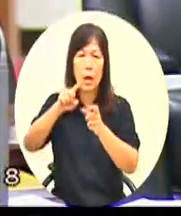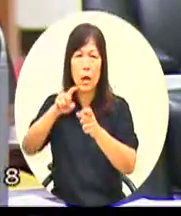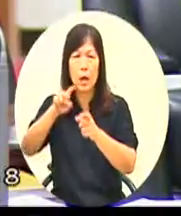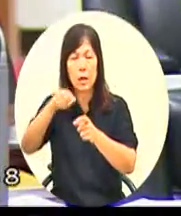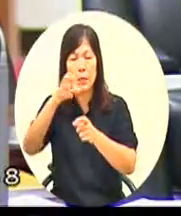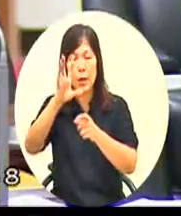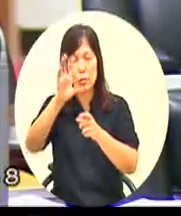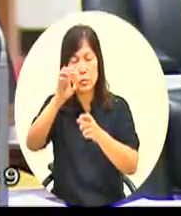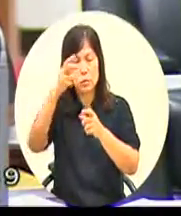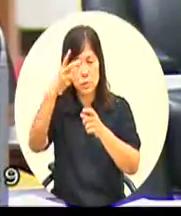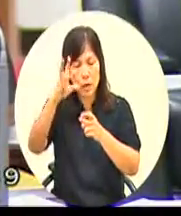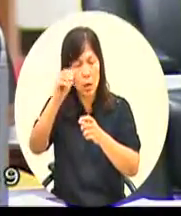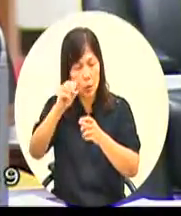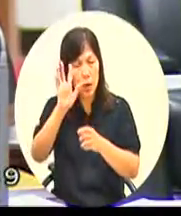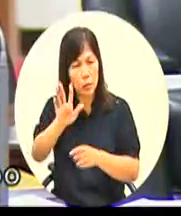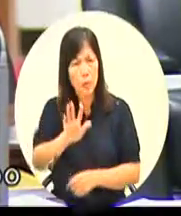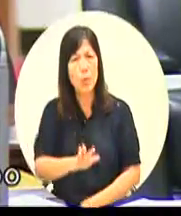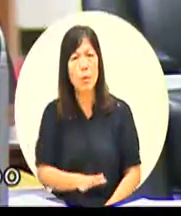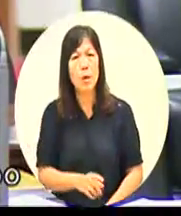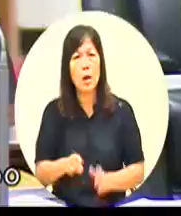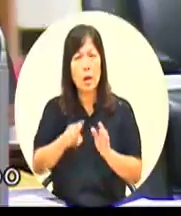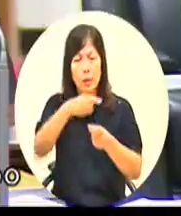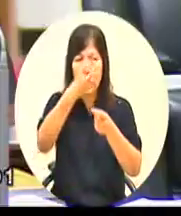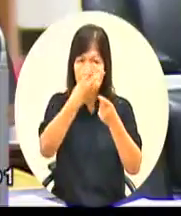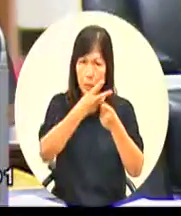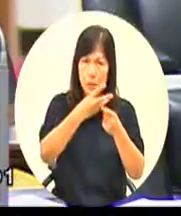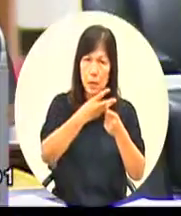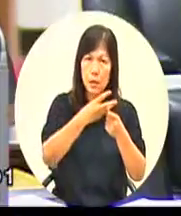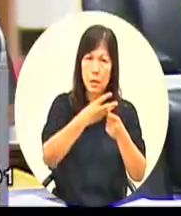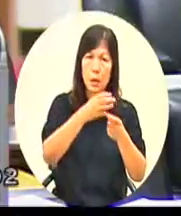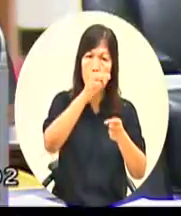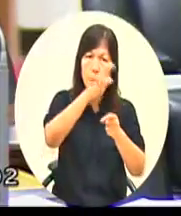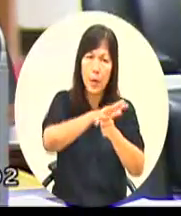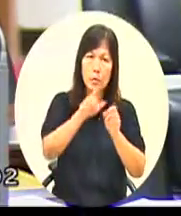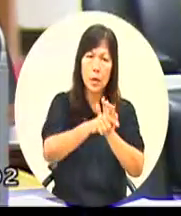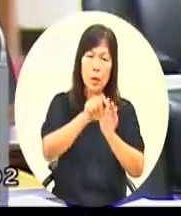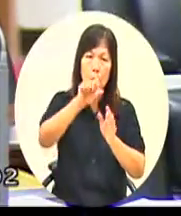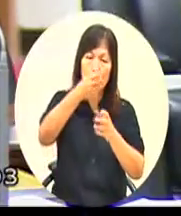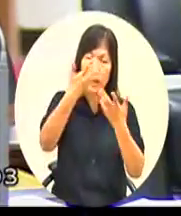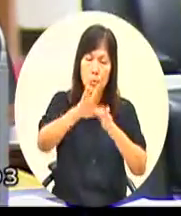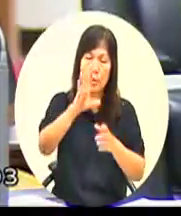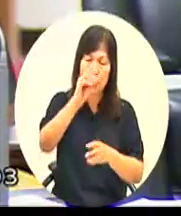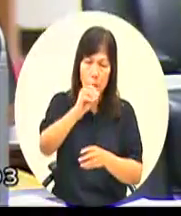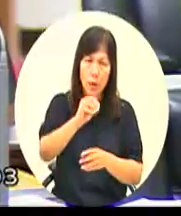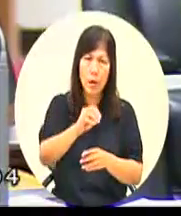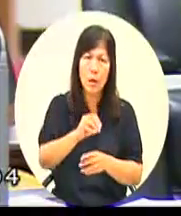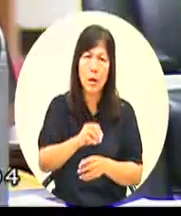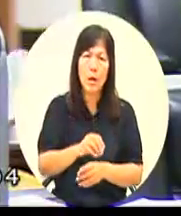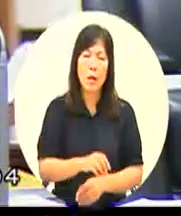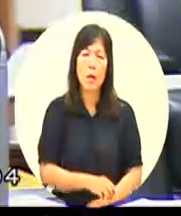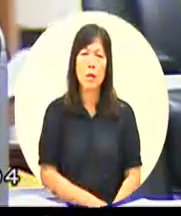你才编了192万。103年，才558万。嗯，对对。